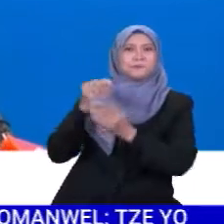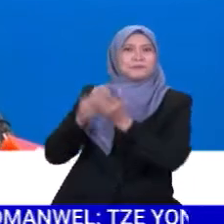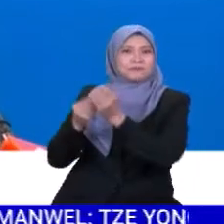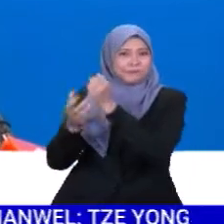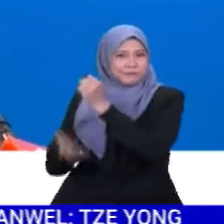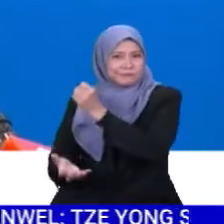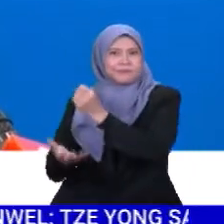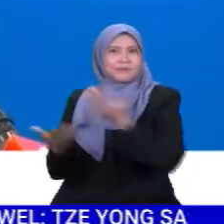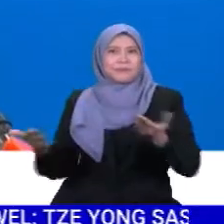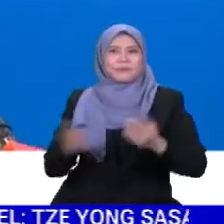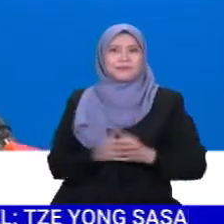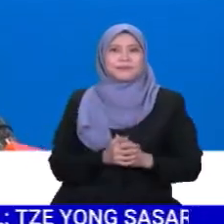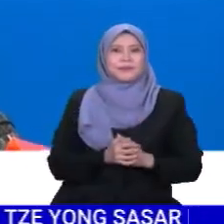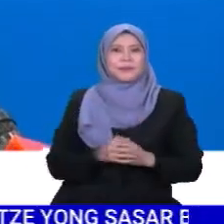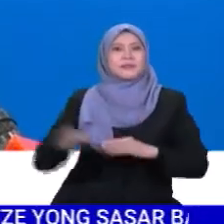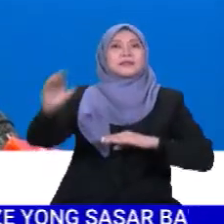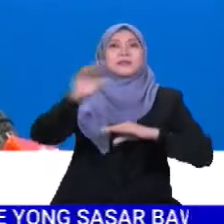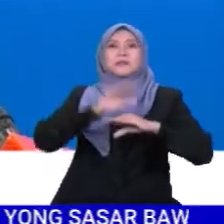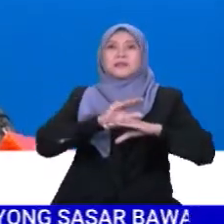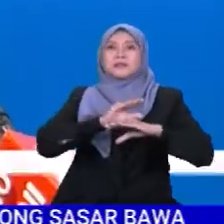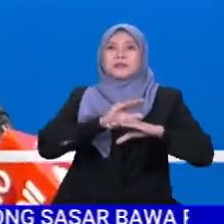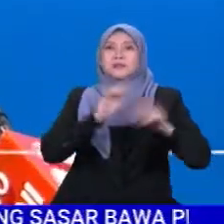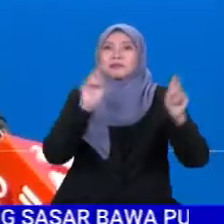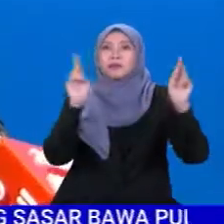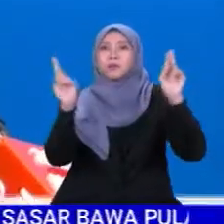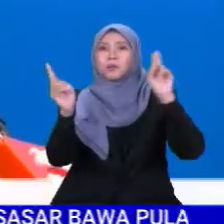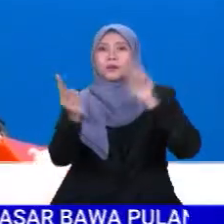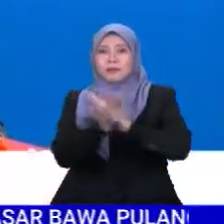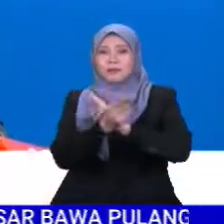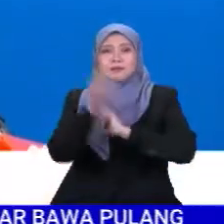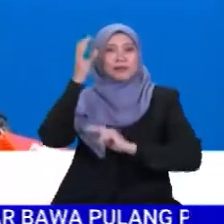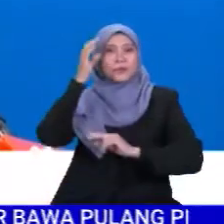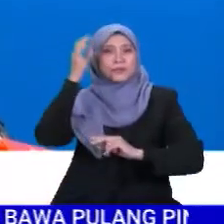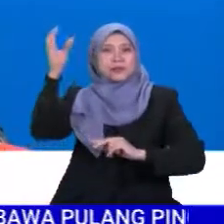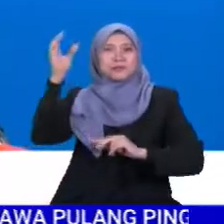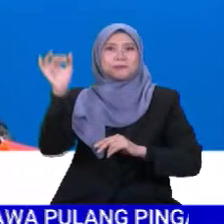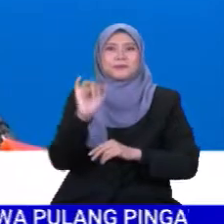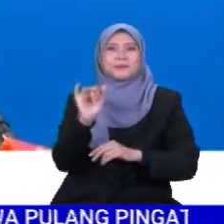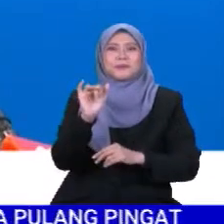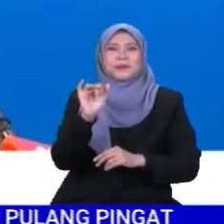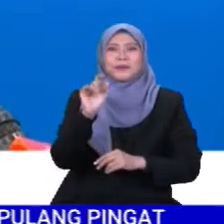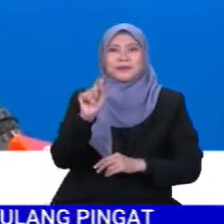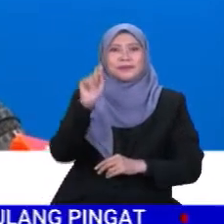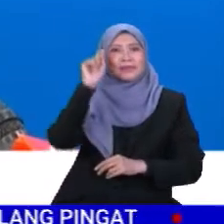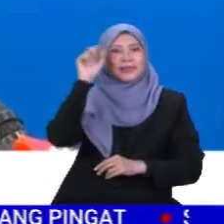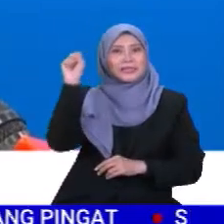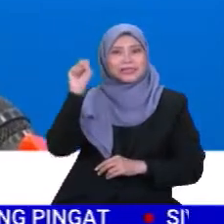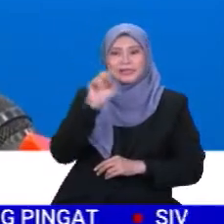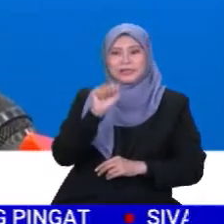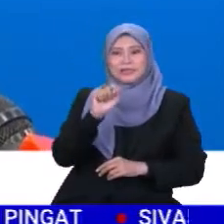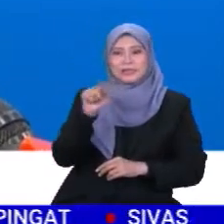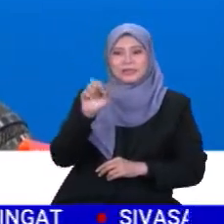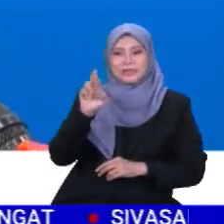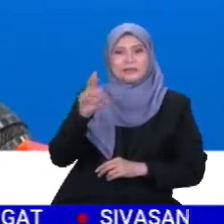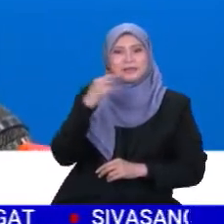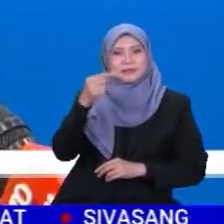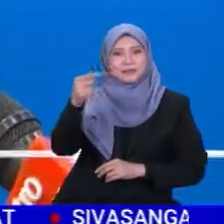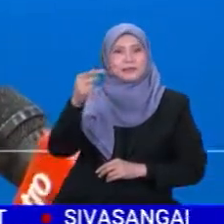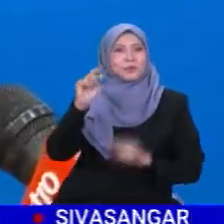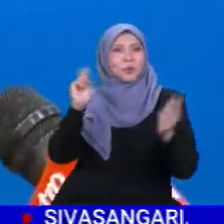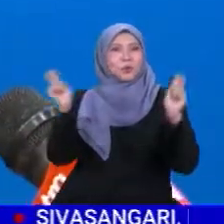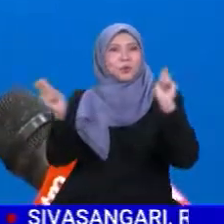buat subsidi, perubahan, ini adalah perubahan konsep seperti yang Tan Sri Azlan jelaskan. Ini perubahan konsep,